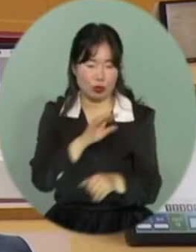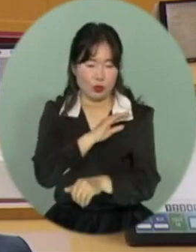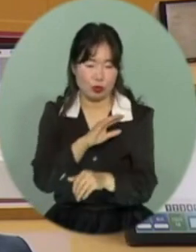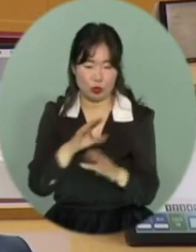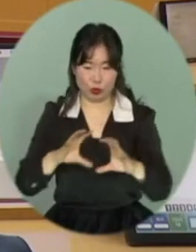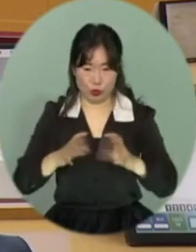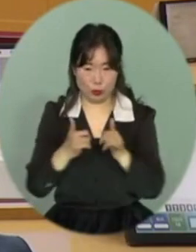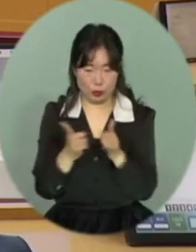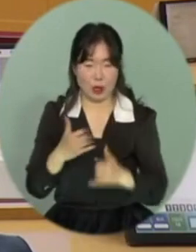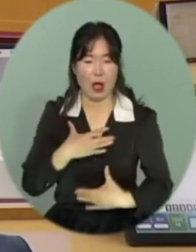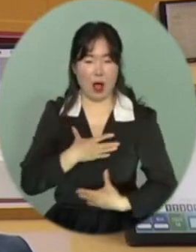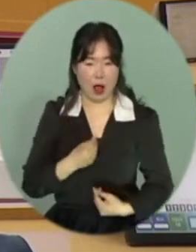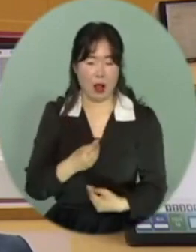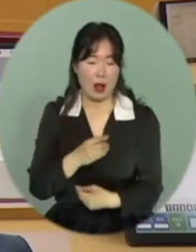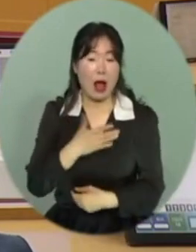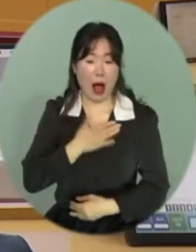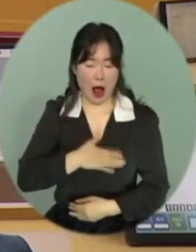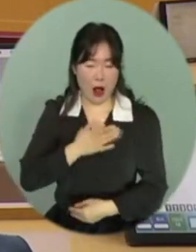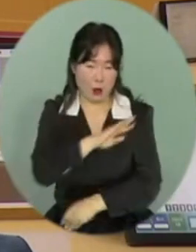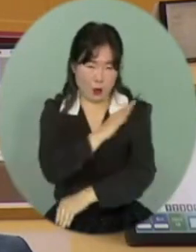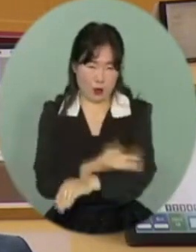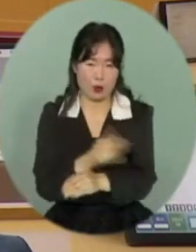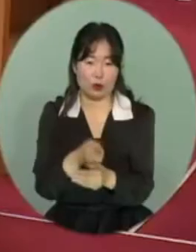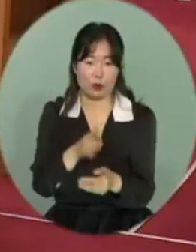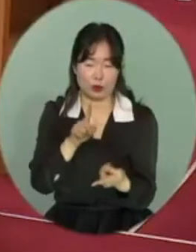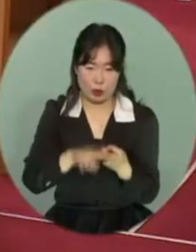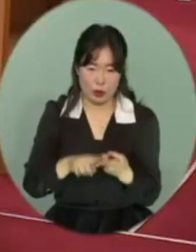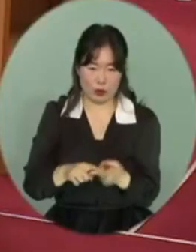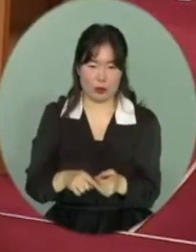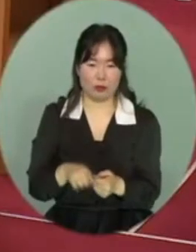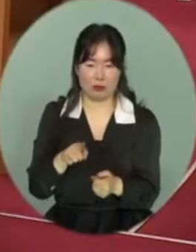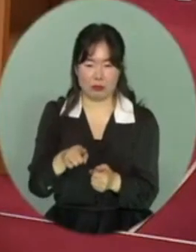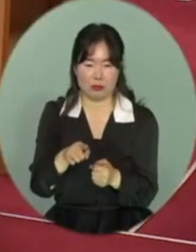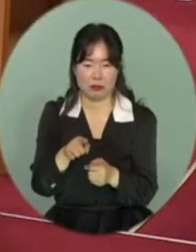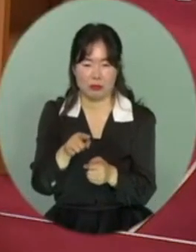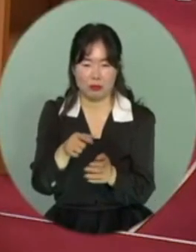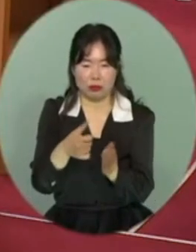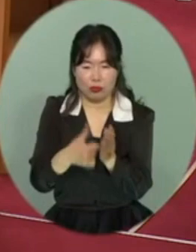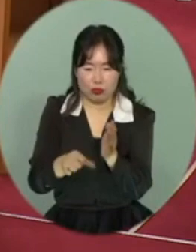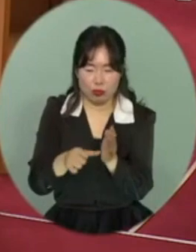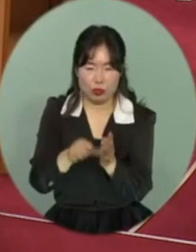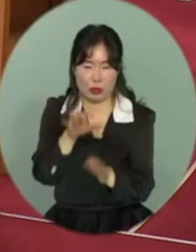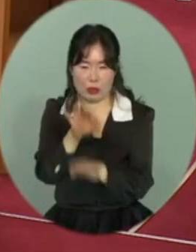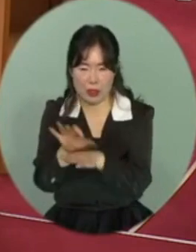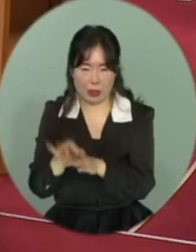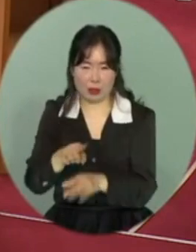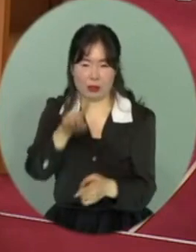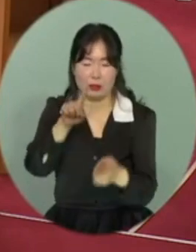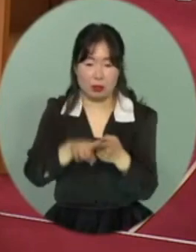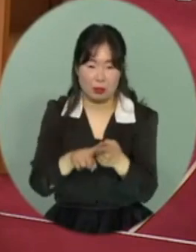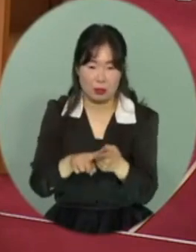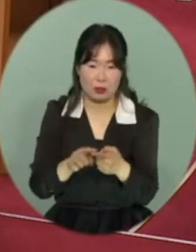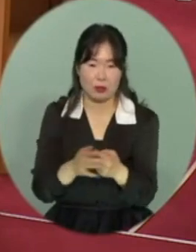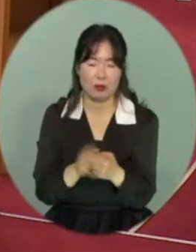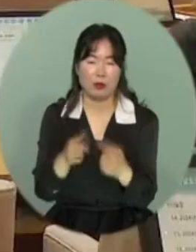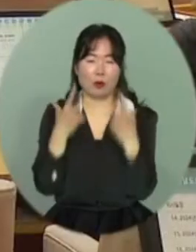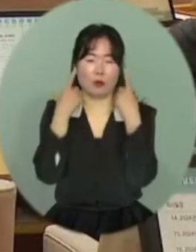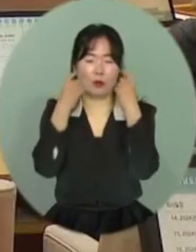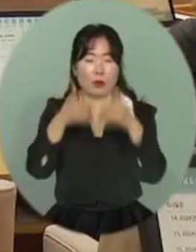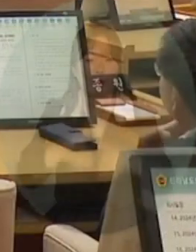위해 일본산 수산물과 수산 가공품에 대한 수입 규제 조치를 견고하게 유지해야